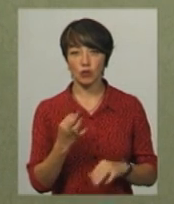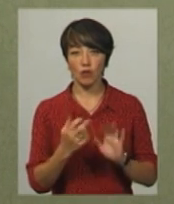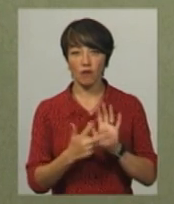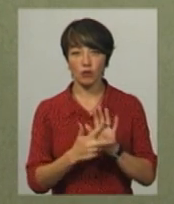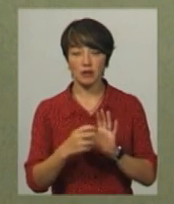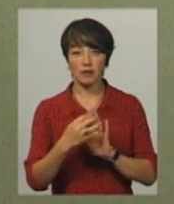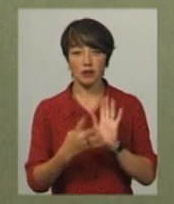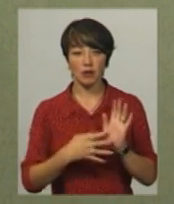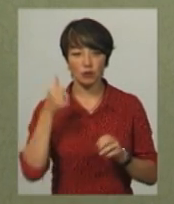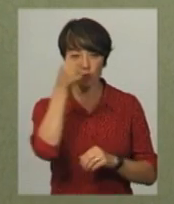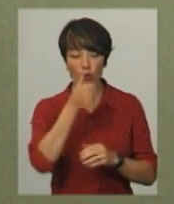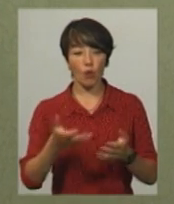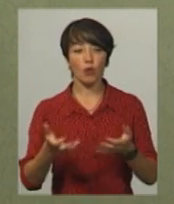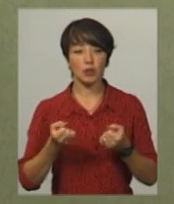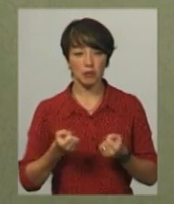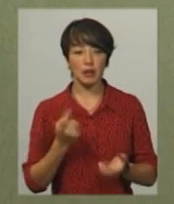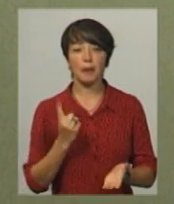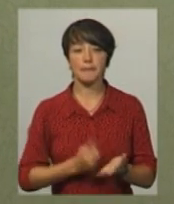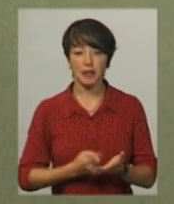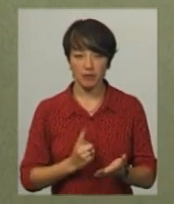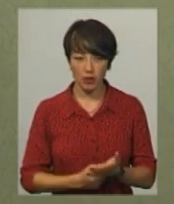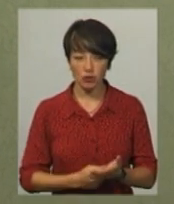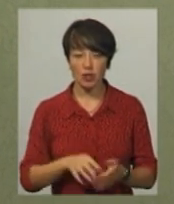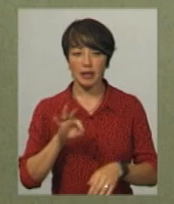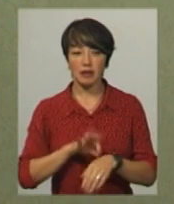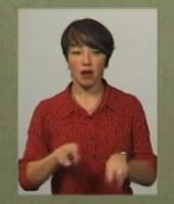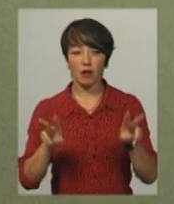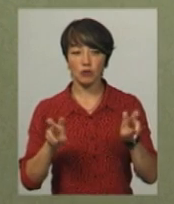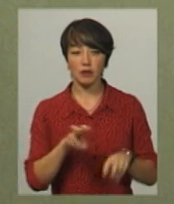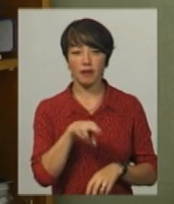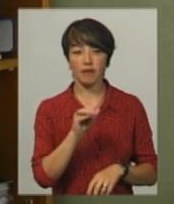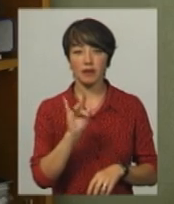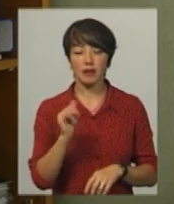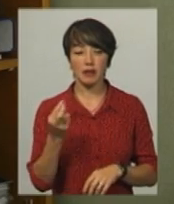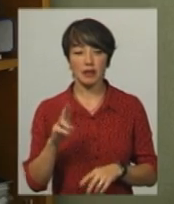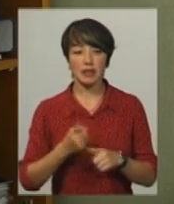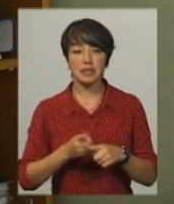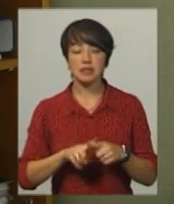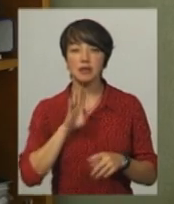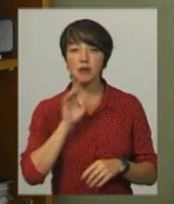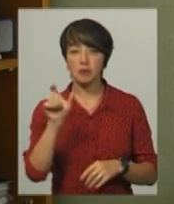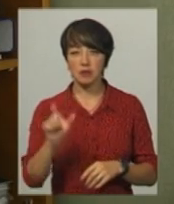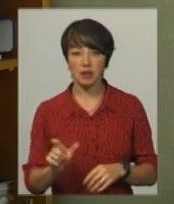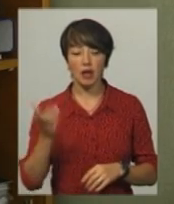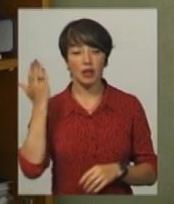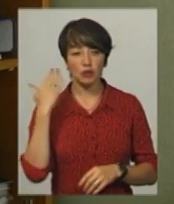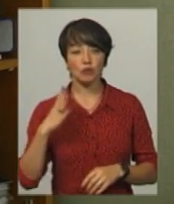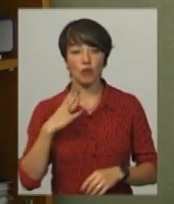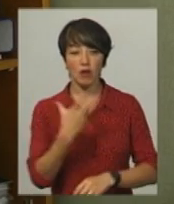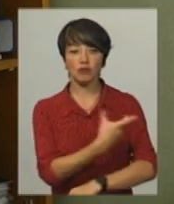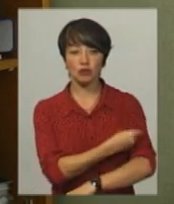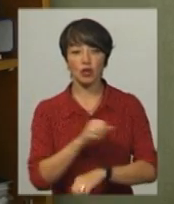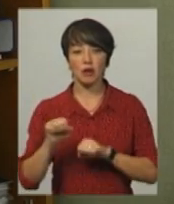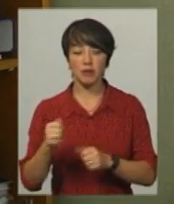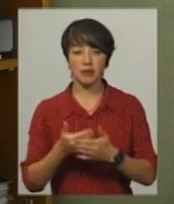1.08.2019 року, ми отримали підтвердження діагнозу дифтерії цієї пацієнтки. Ця пацієнтка свій час була щеплена від